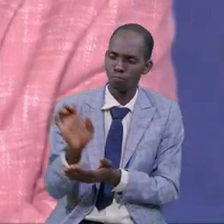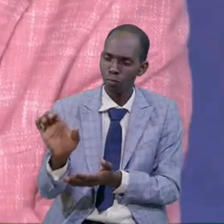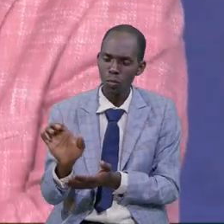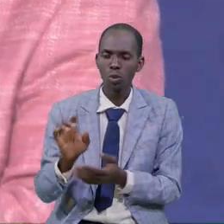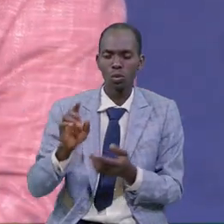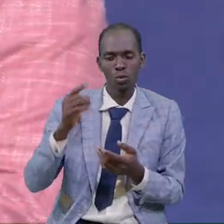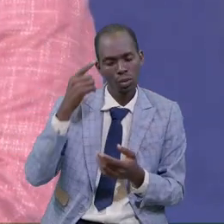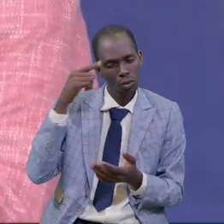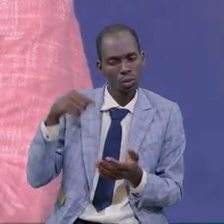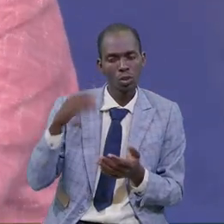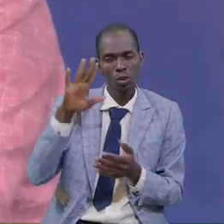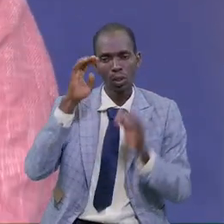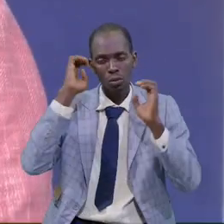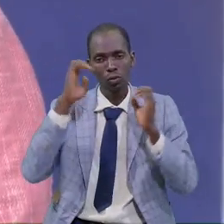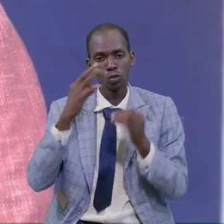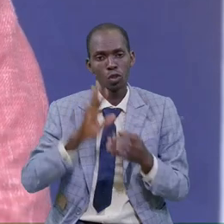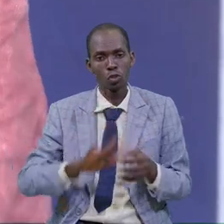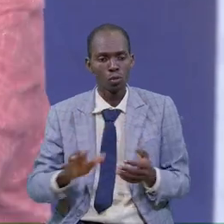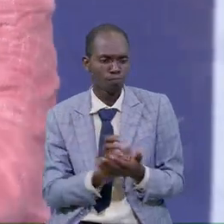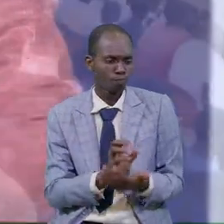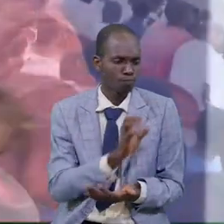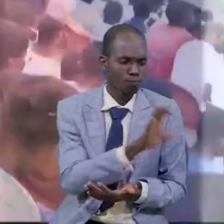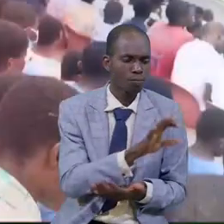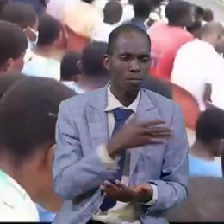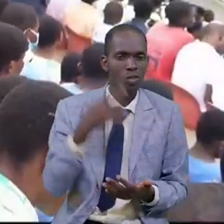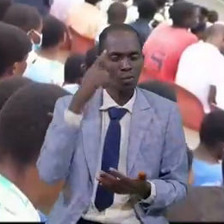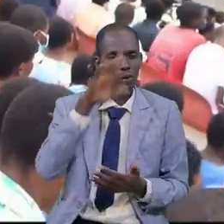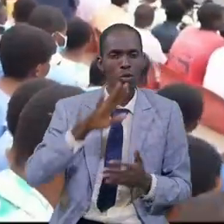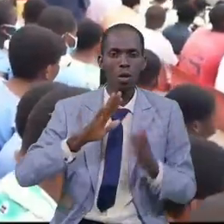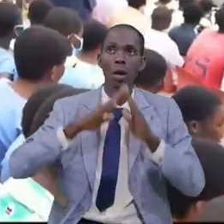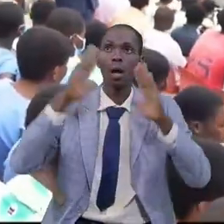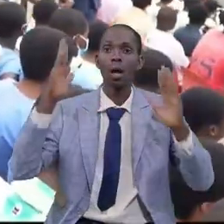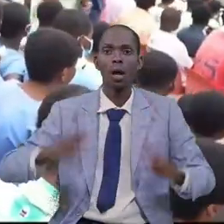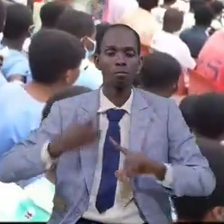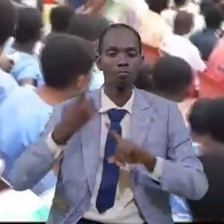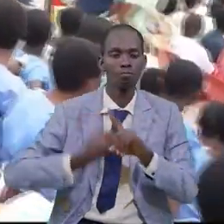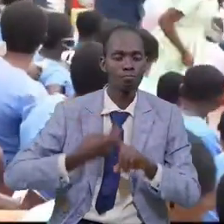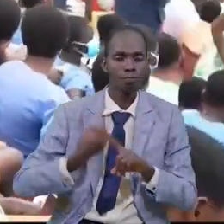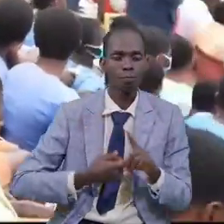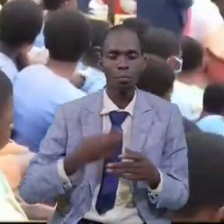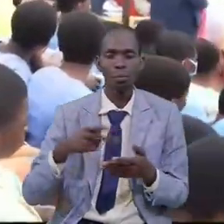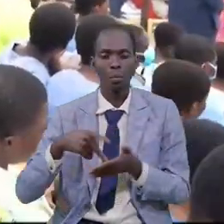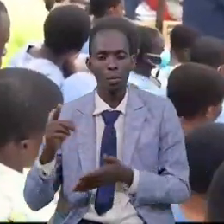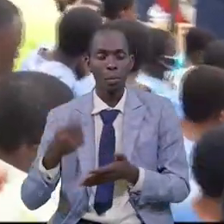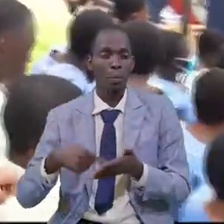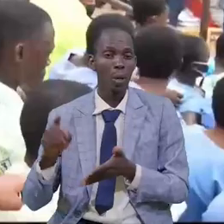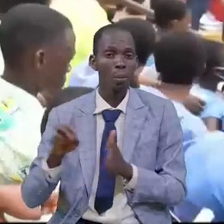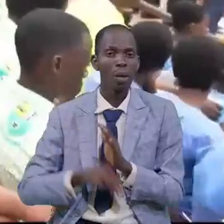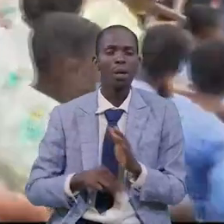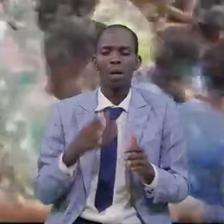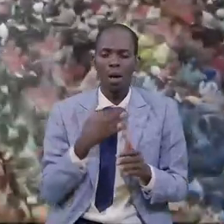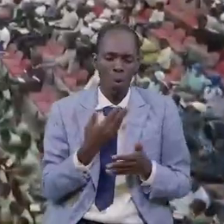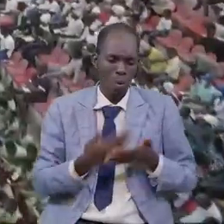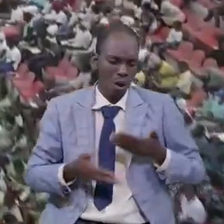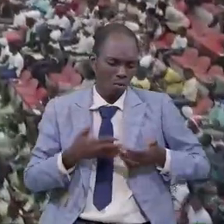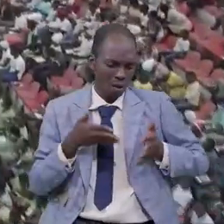enfants, comment attribuer ceci pour le loyer, comment attribuer ceci ou cela, et quel que soit ce qui reste,